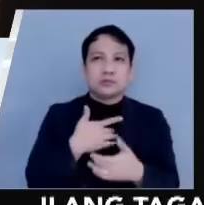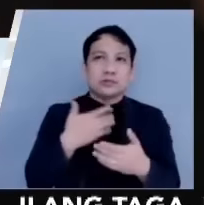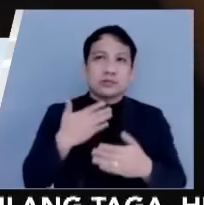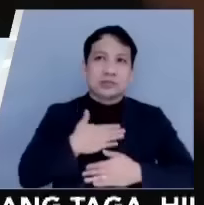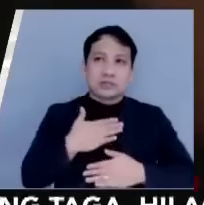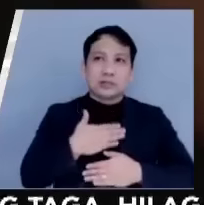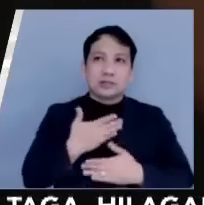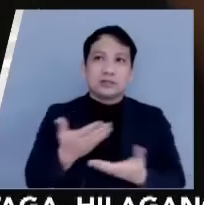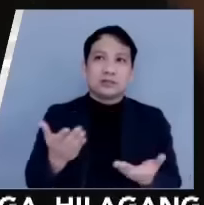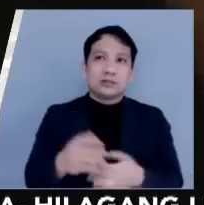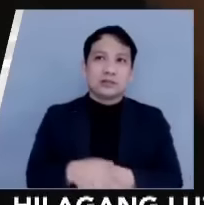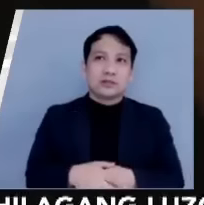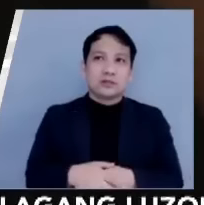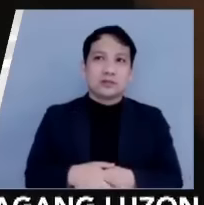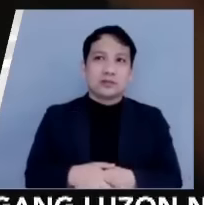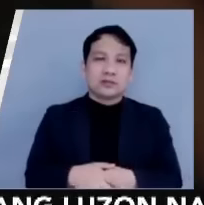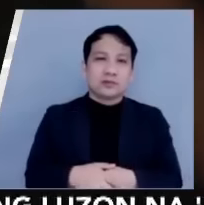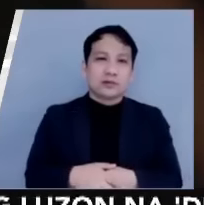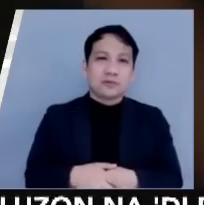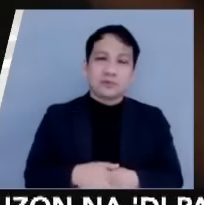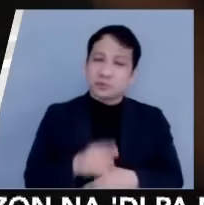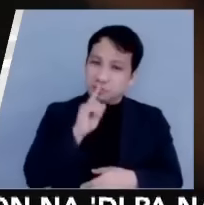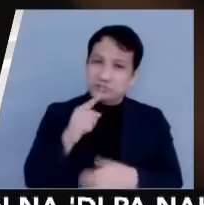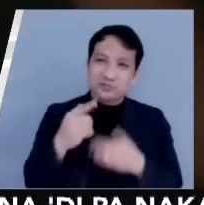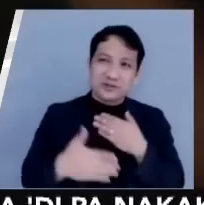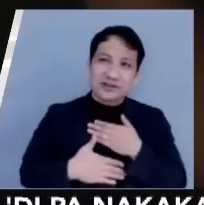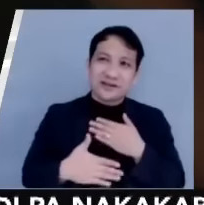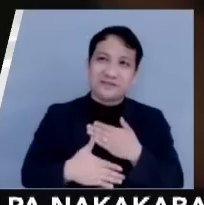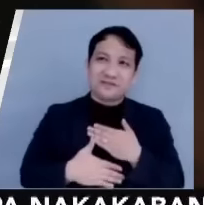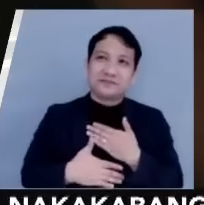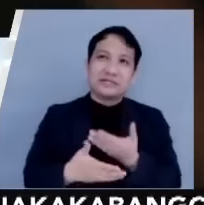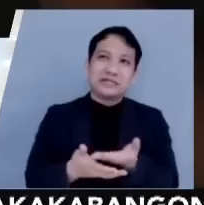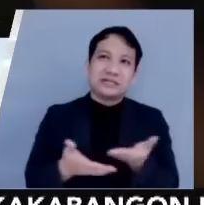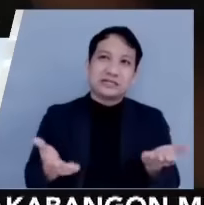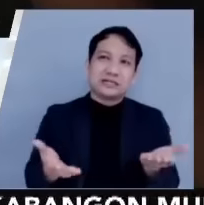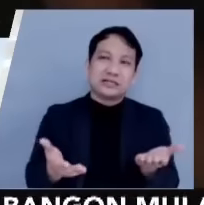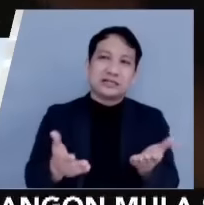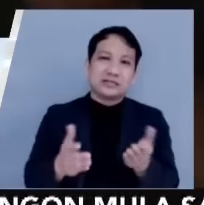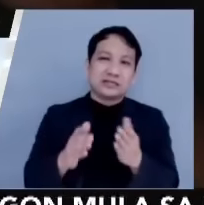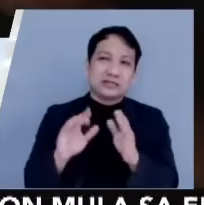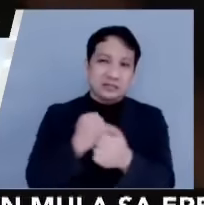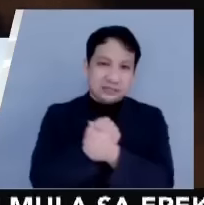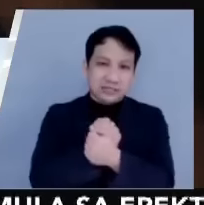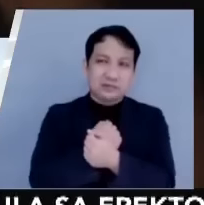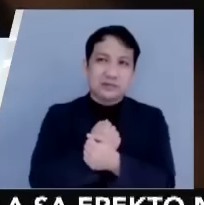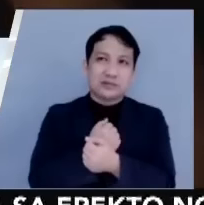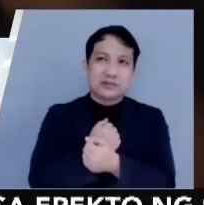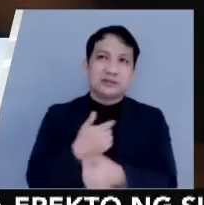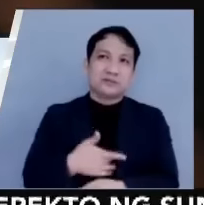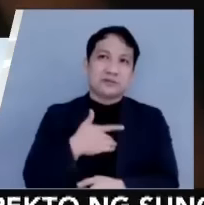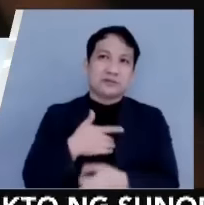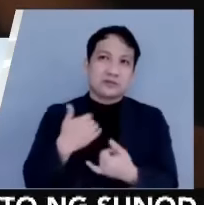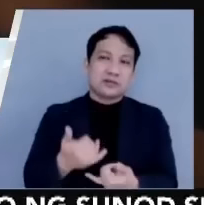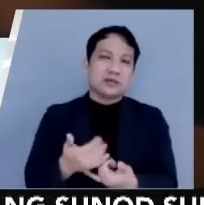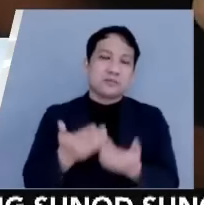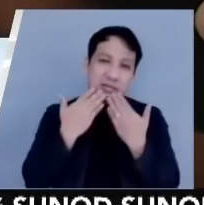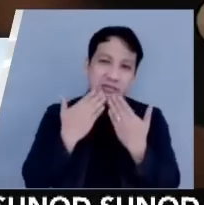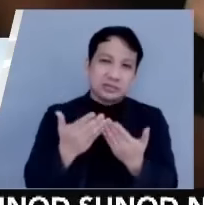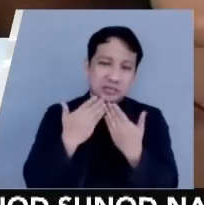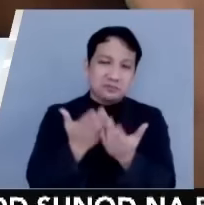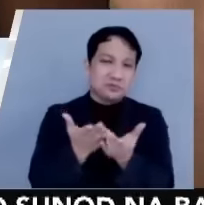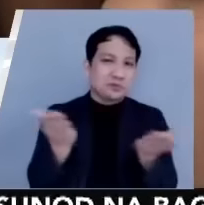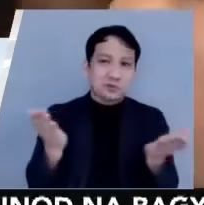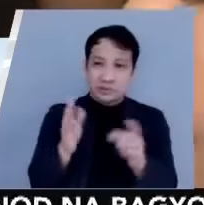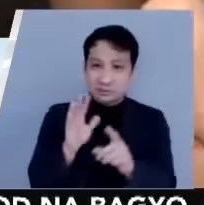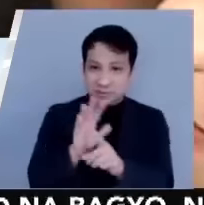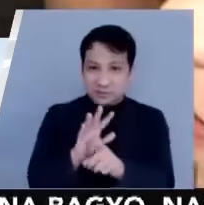really overwhelming and overflowing ng love yung nararamdaman namin ngayon. So thank you sa lahat ng fans.